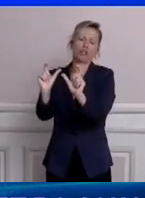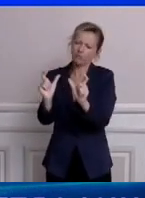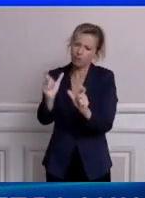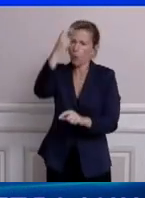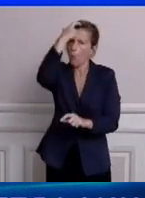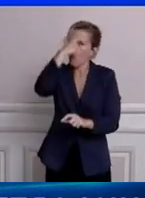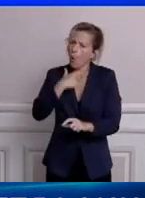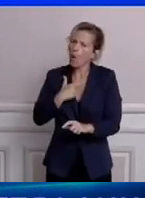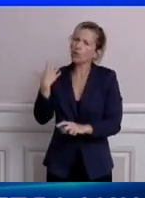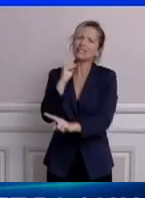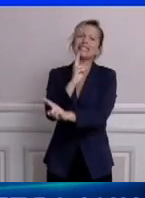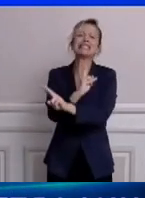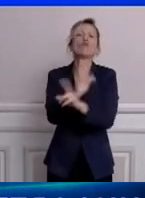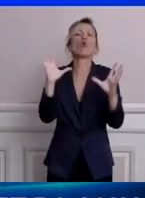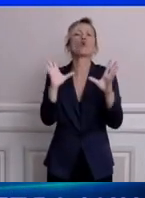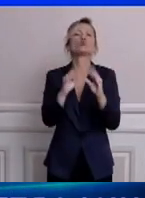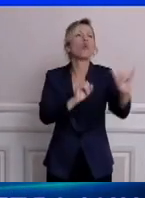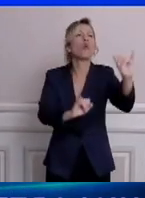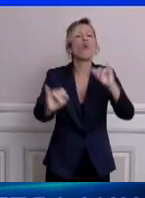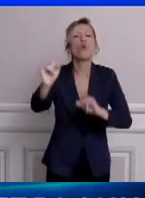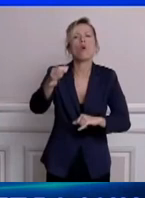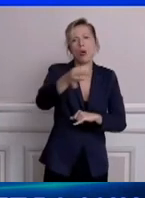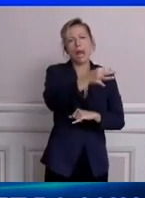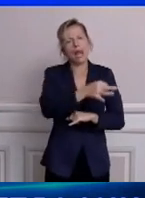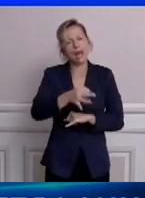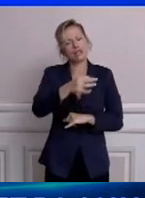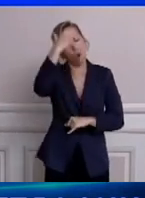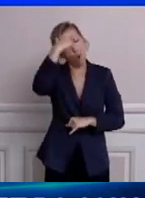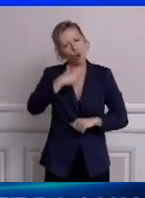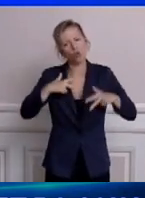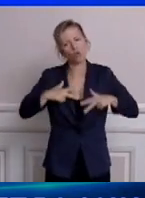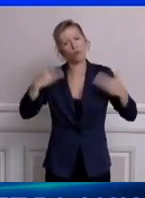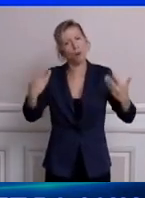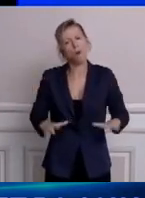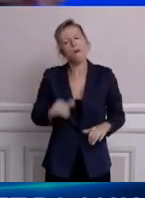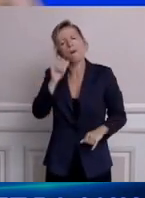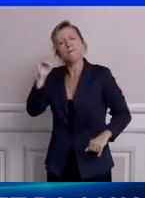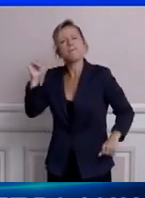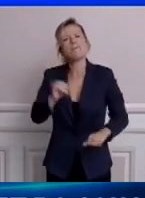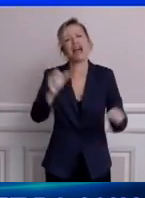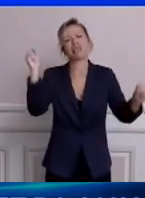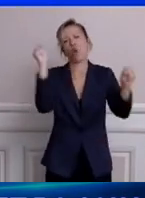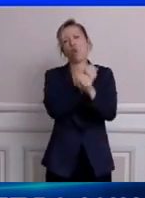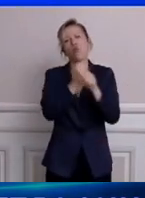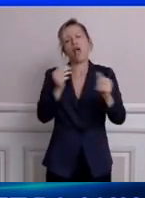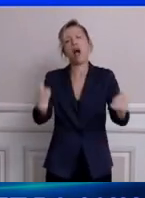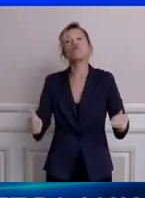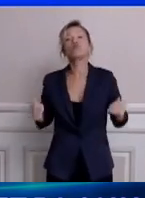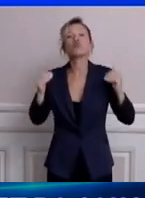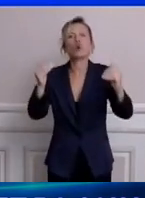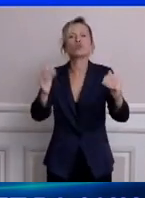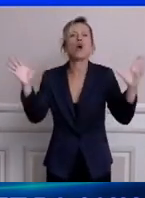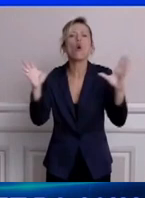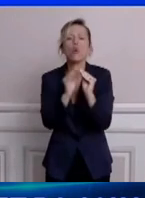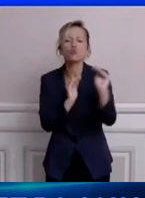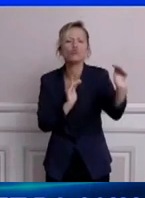Πρωθυπουργού για τα ακριτικά νησιά και τέλος ως υπουργός. Εργάστηκα πάντα στην πρώτη γραμμή για την ασφάλειά τους και την ασφάλεια